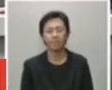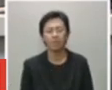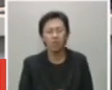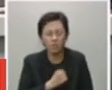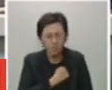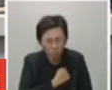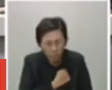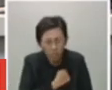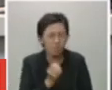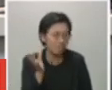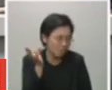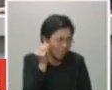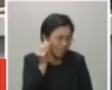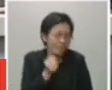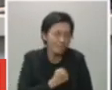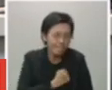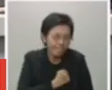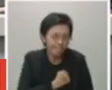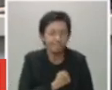หน่อยดีครับ